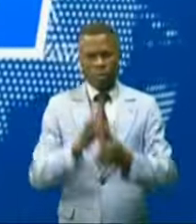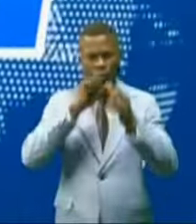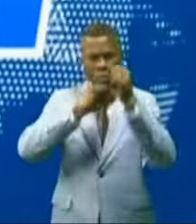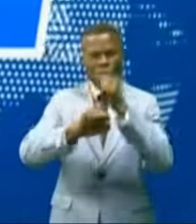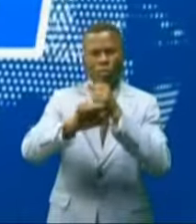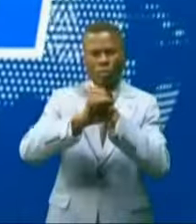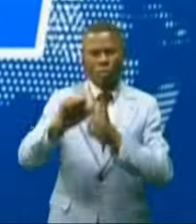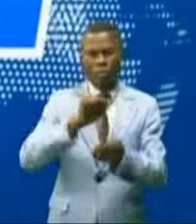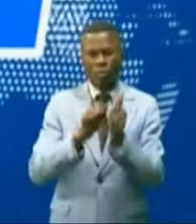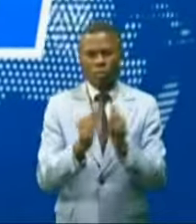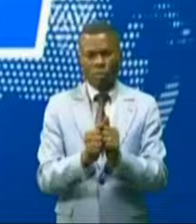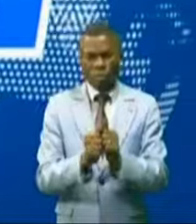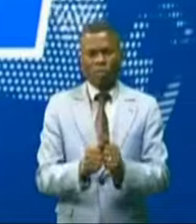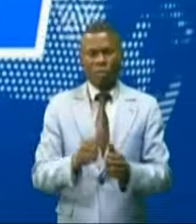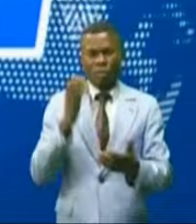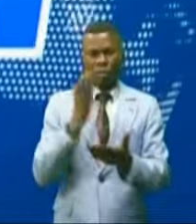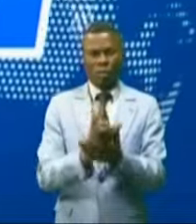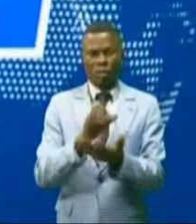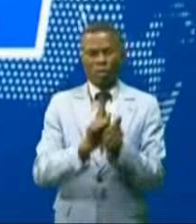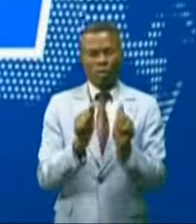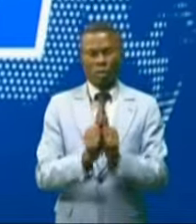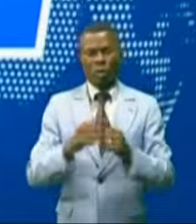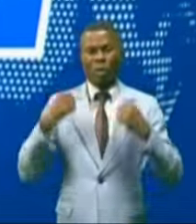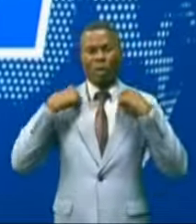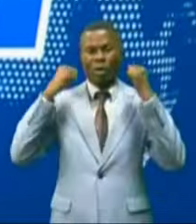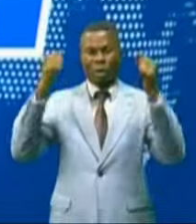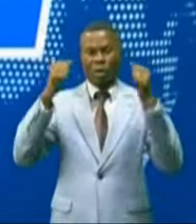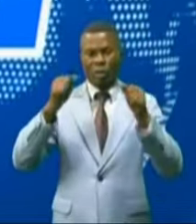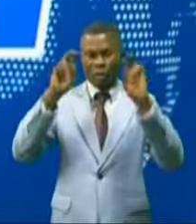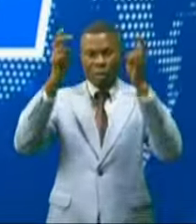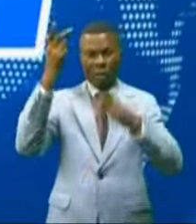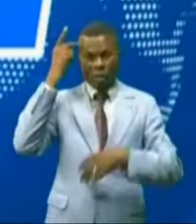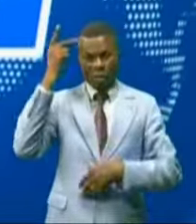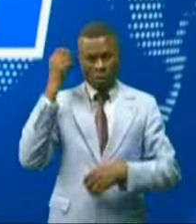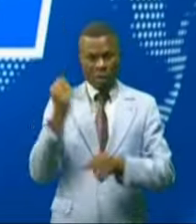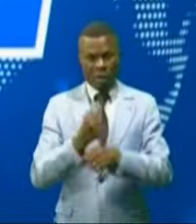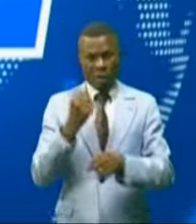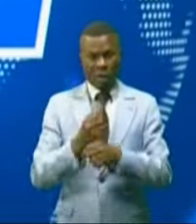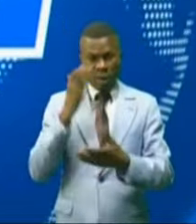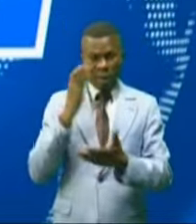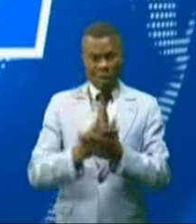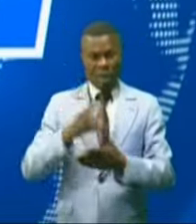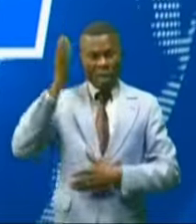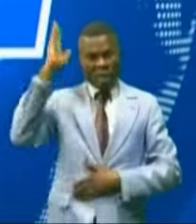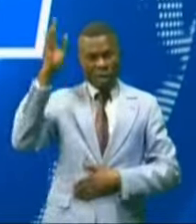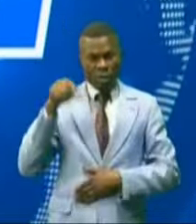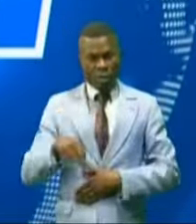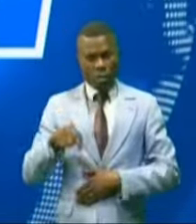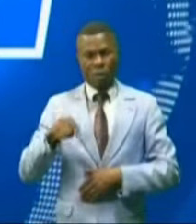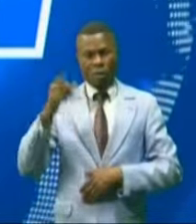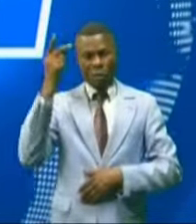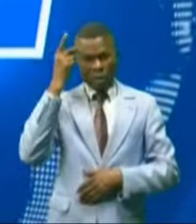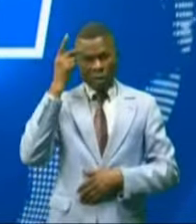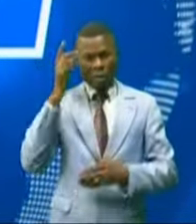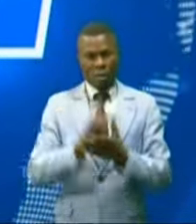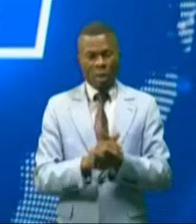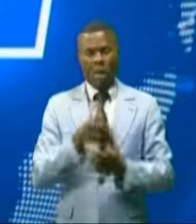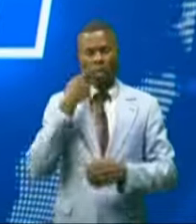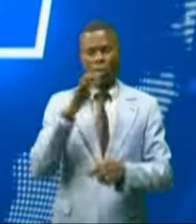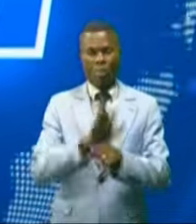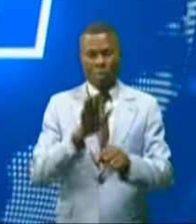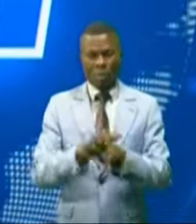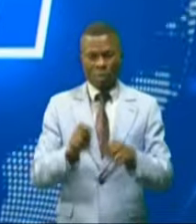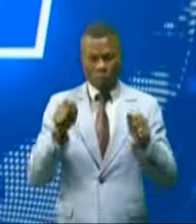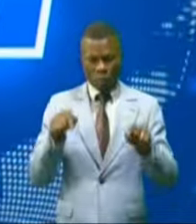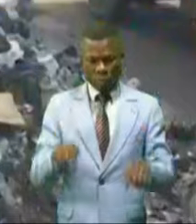Sensibilisation sur la lutte contre le banditisme urbain. Comment évolue l'opération de lutte contre ce phénomène à Kinshasa? On en parle dans